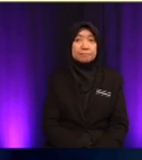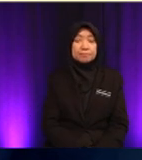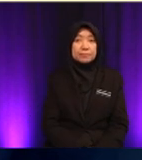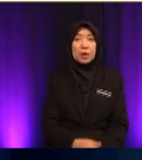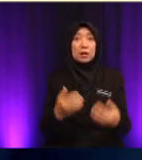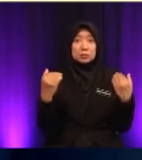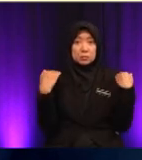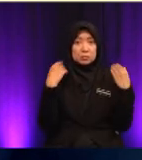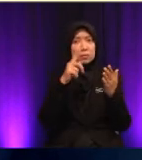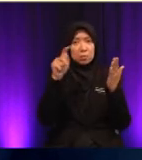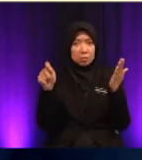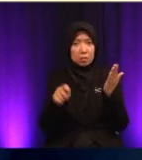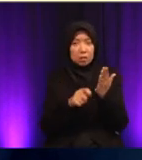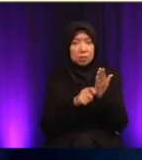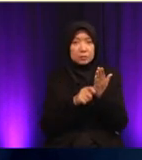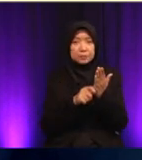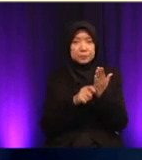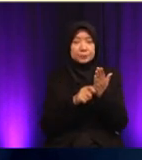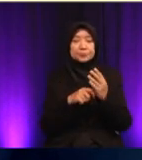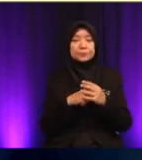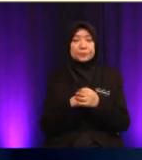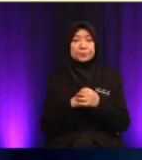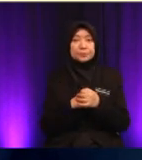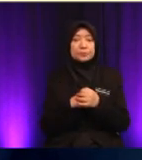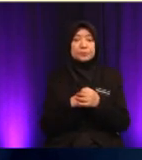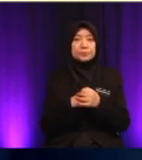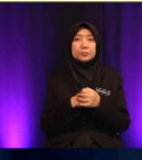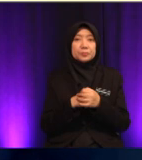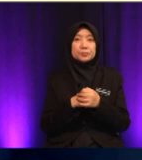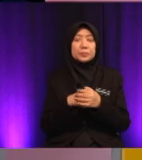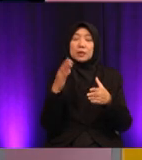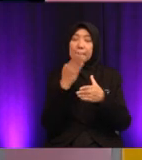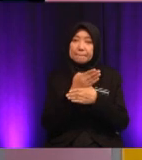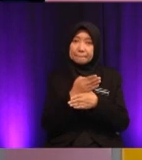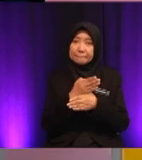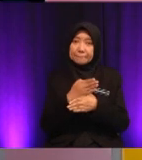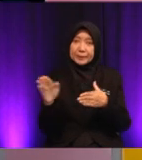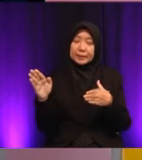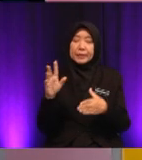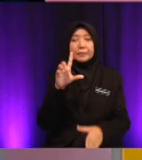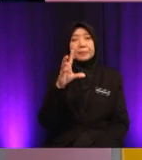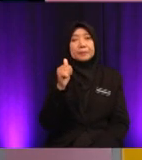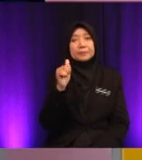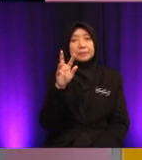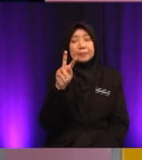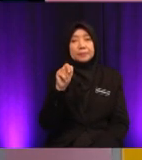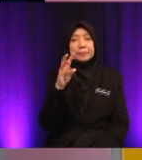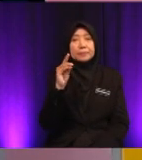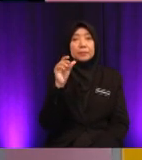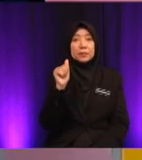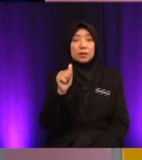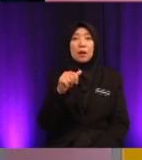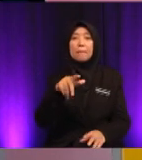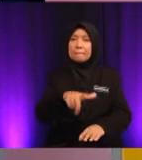tambahan di mana atau membahagia gelombang dimana